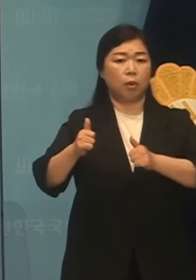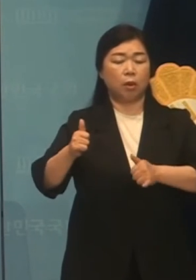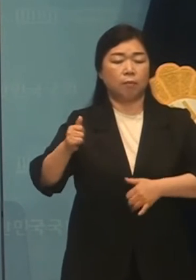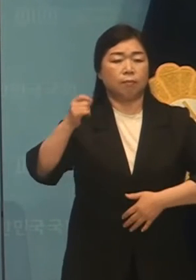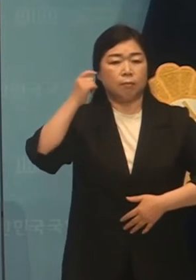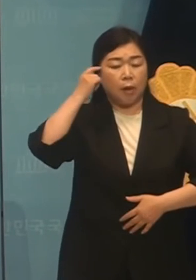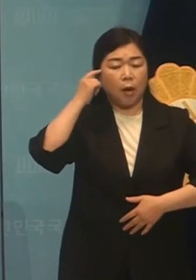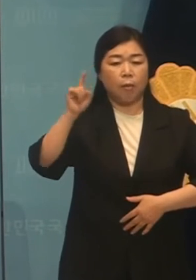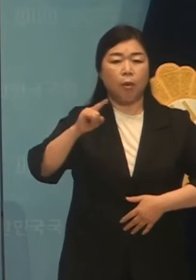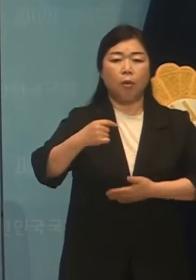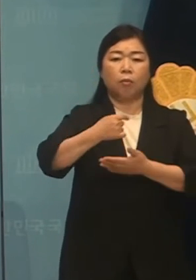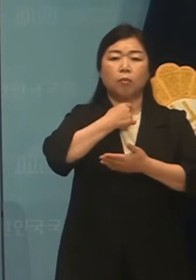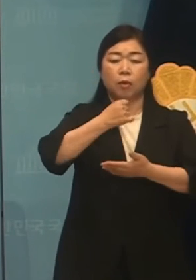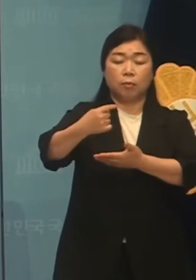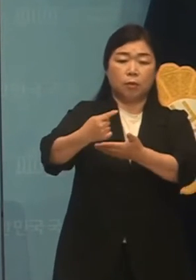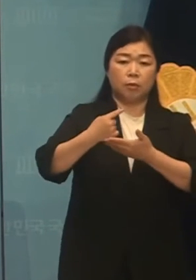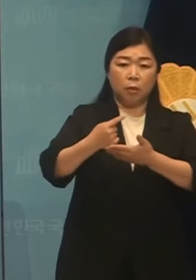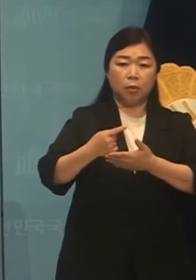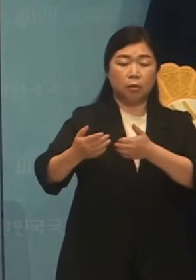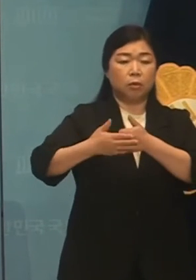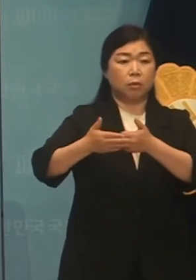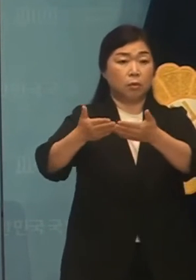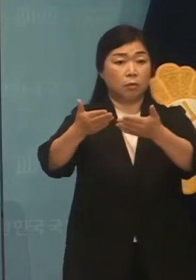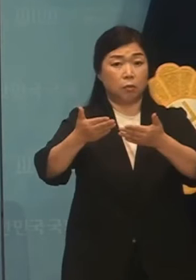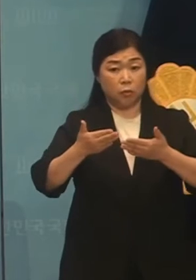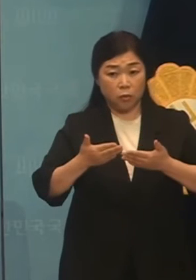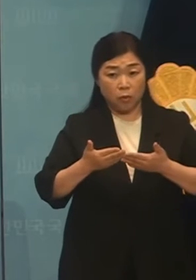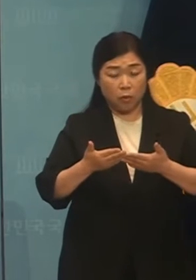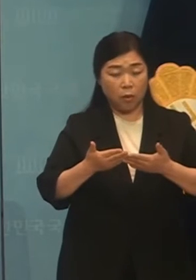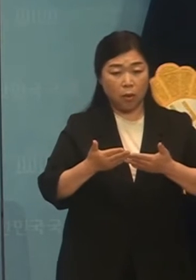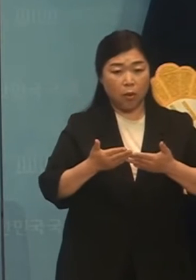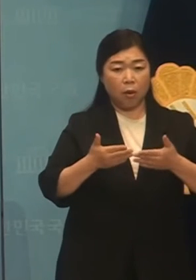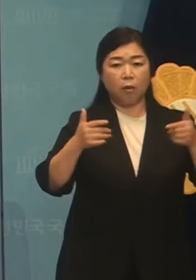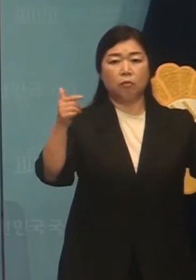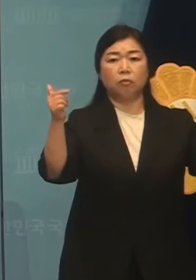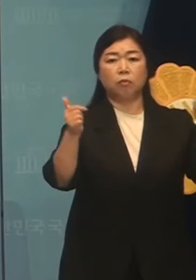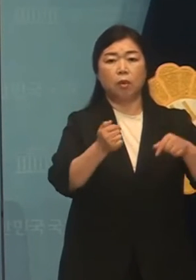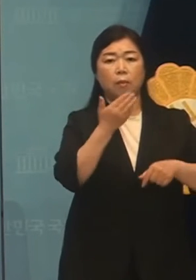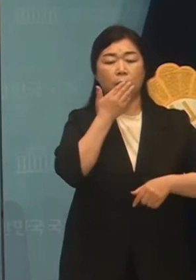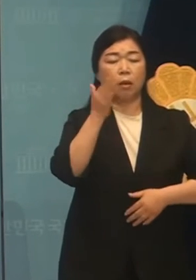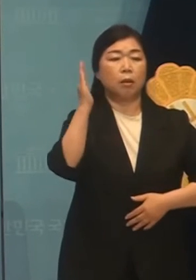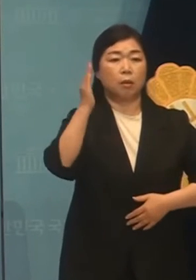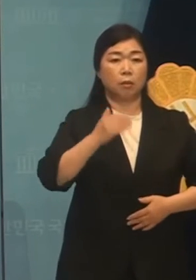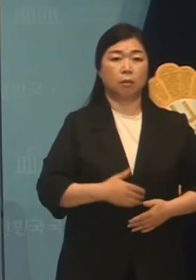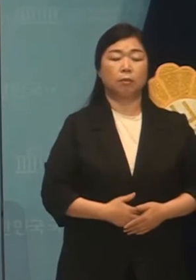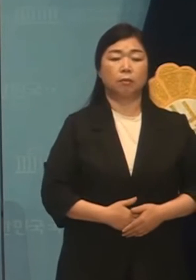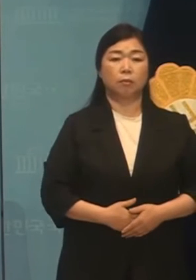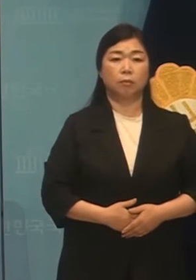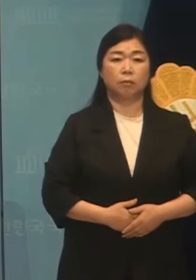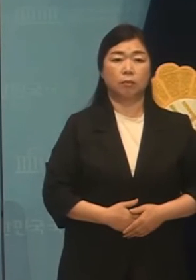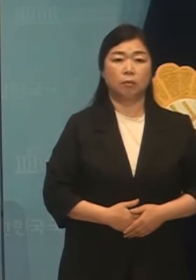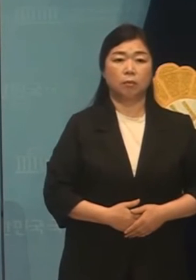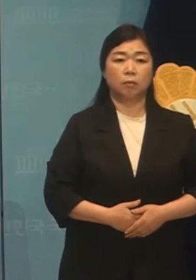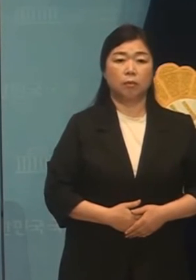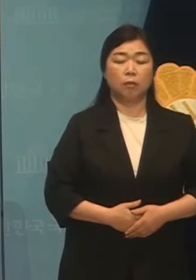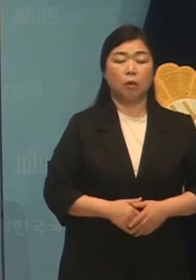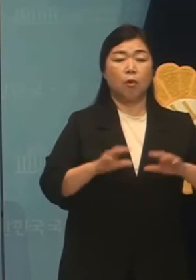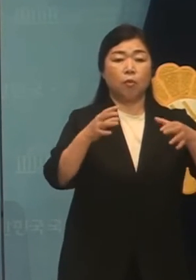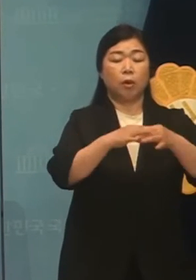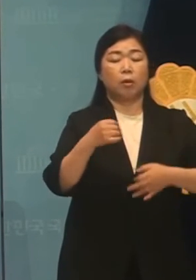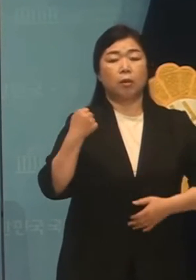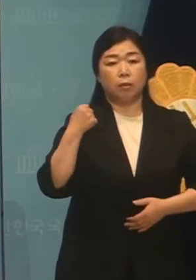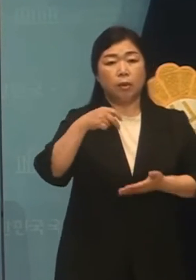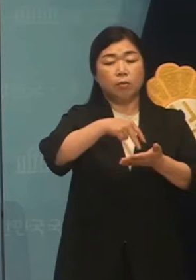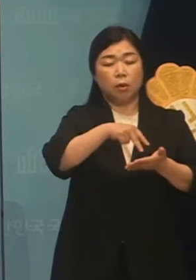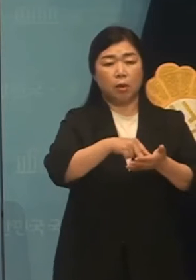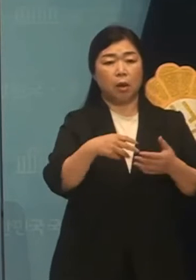의사나 일반 국민의 지지를 잃게 된다고 주장하고 있습니다. 우리 당은 한때 책임당원이 근